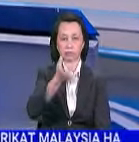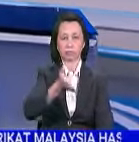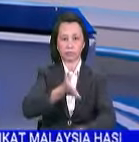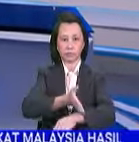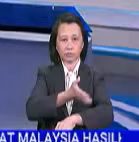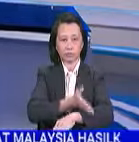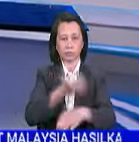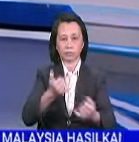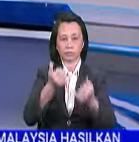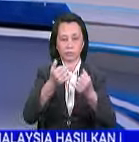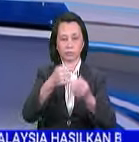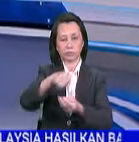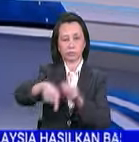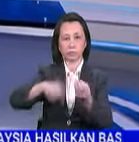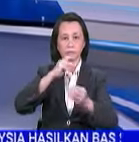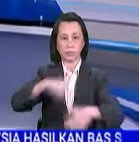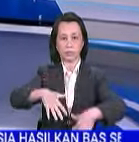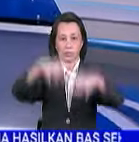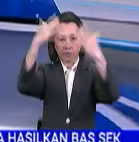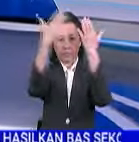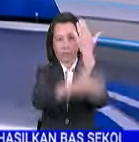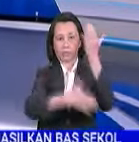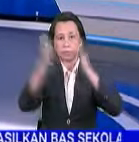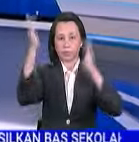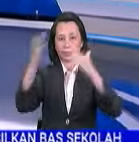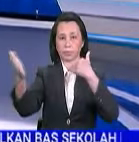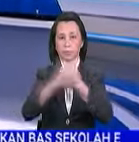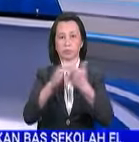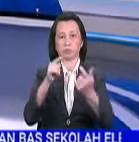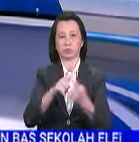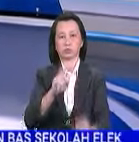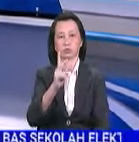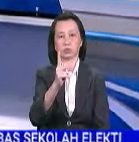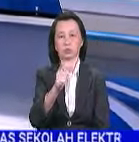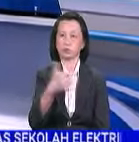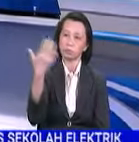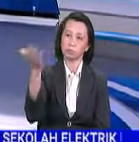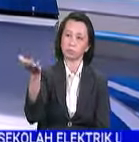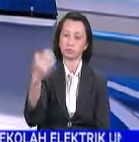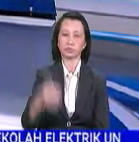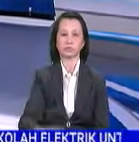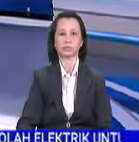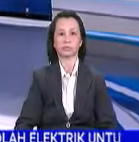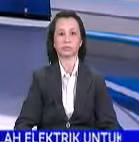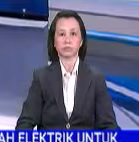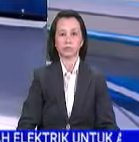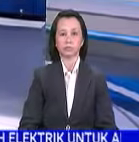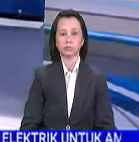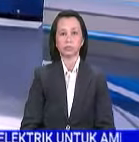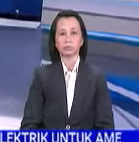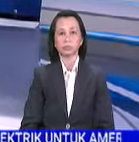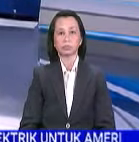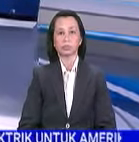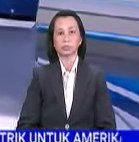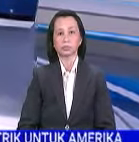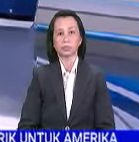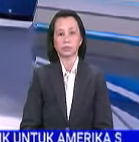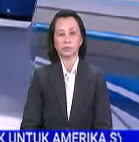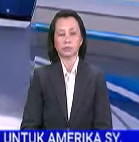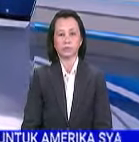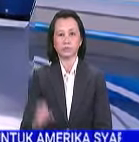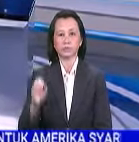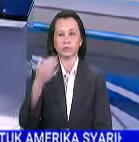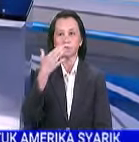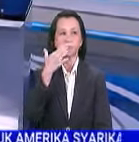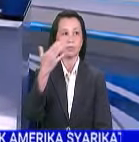perkembangan terkini situasi banjir di seluruh negara. Kita kembali semula bersama rakan setugas Aiwan dan Fatul di Angkasa Puri. Silakan.